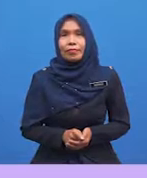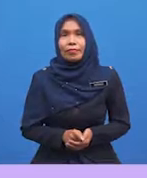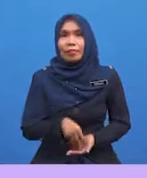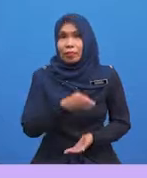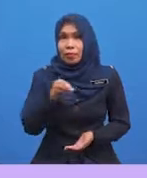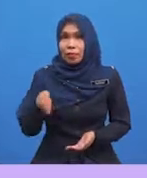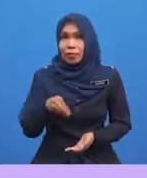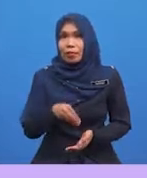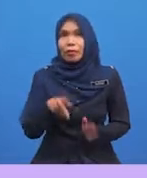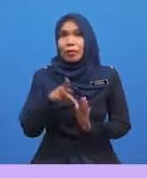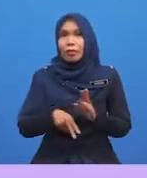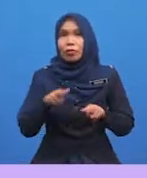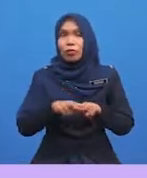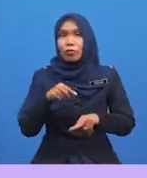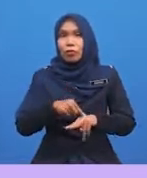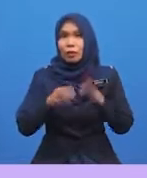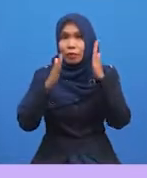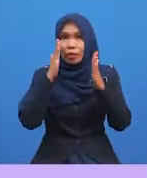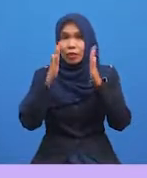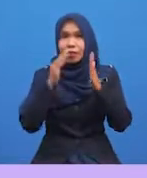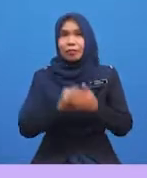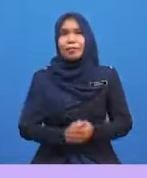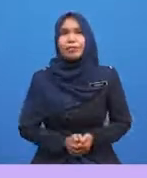taburan penduduk di Malaysia.